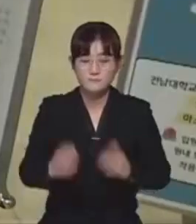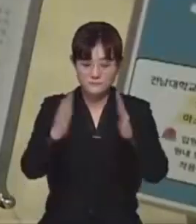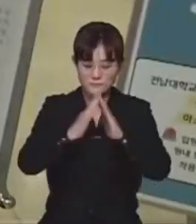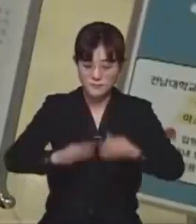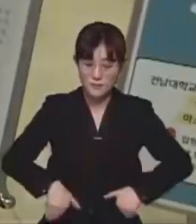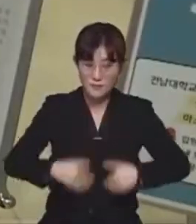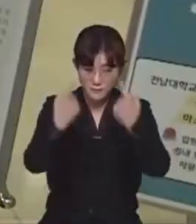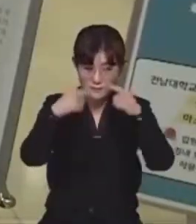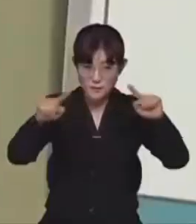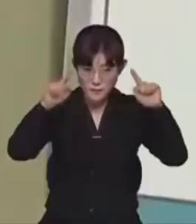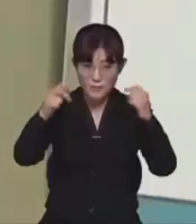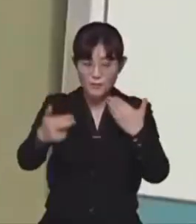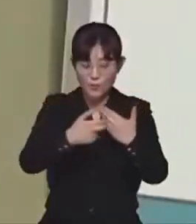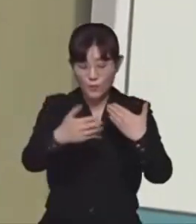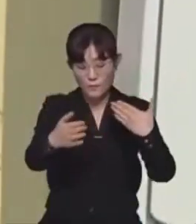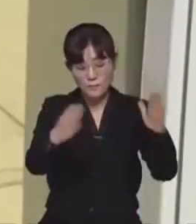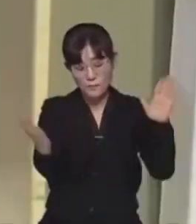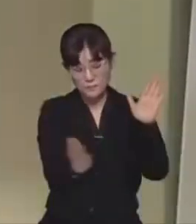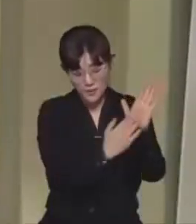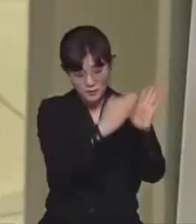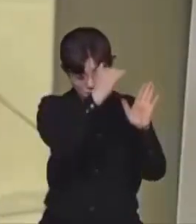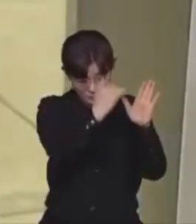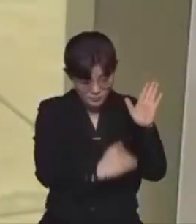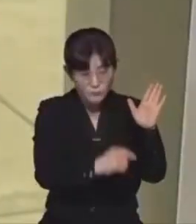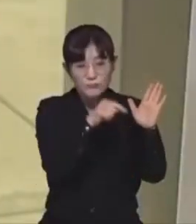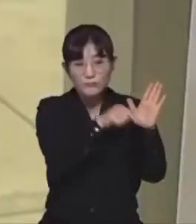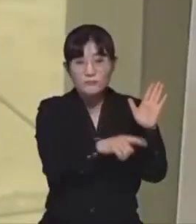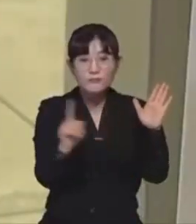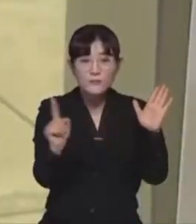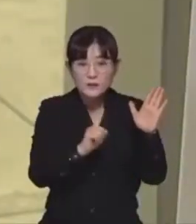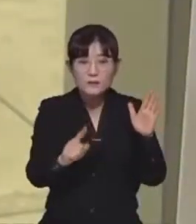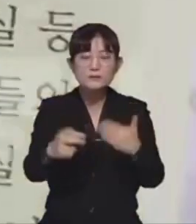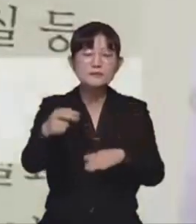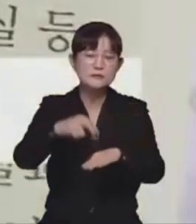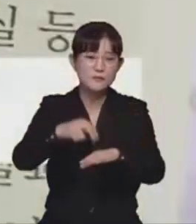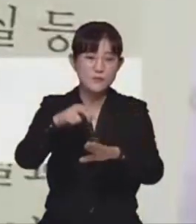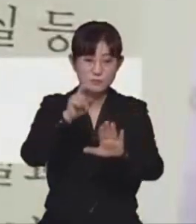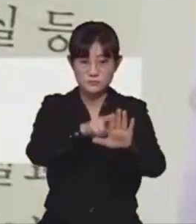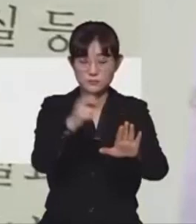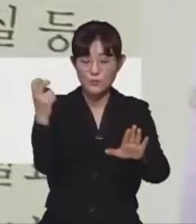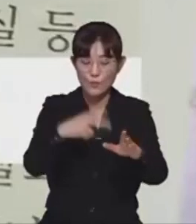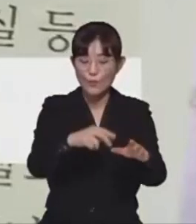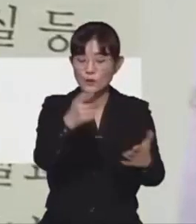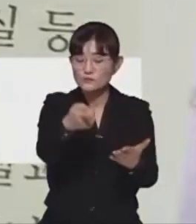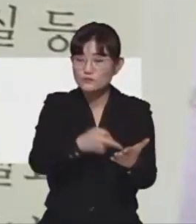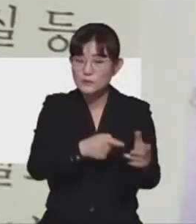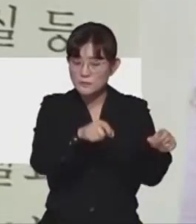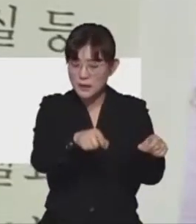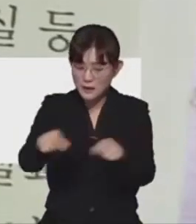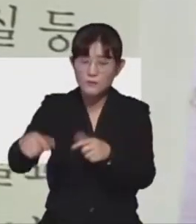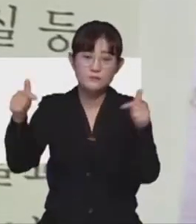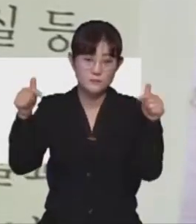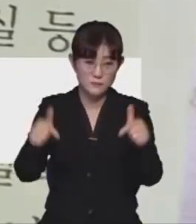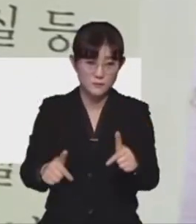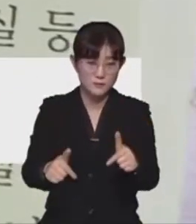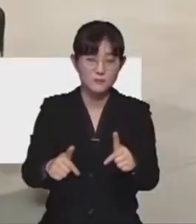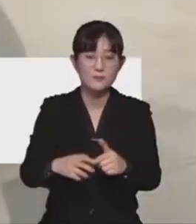전남대병원 출입구에 붙은 비상진료 안내문입니다. 진료와 수술이 불가피하게 축소 연기될 수 있다는